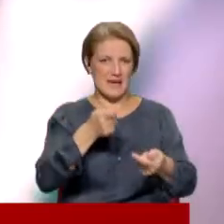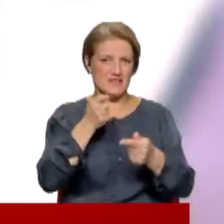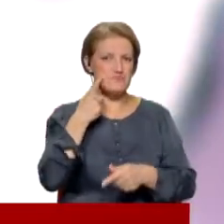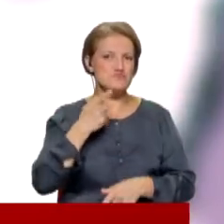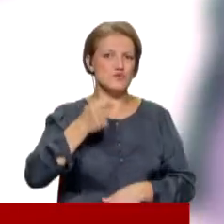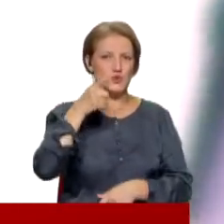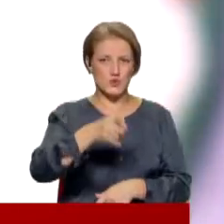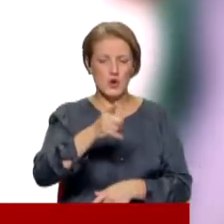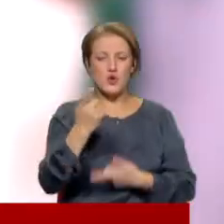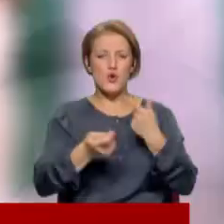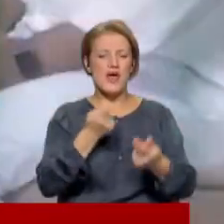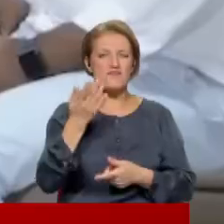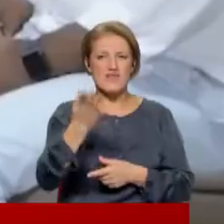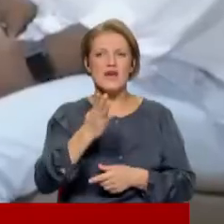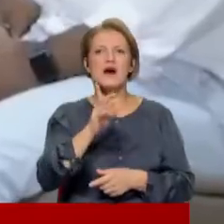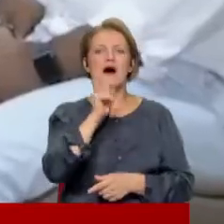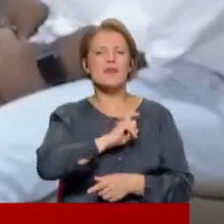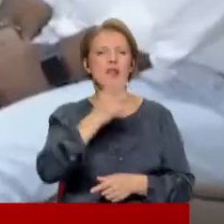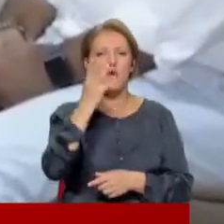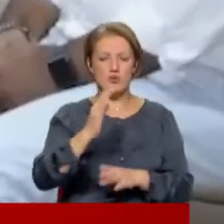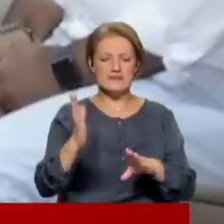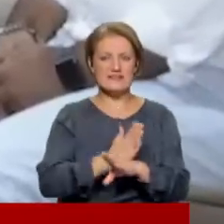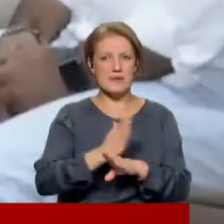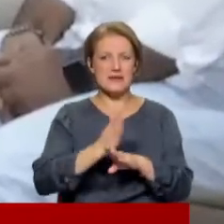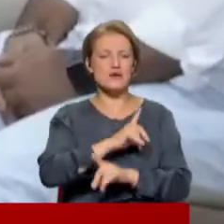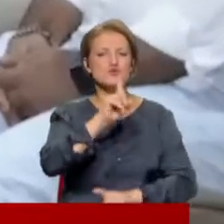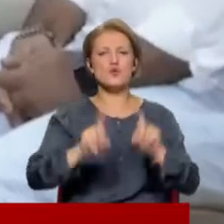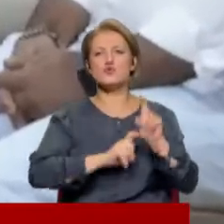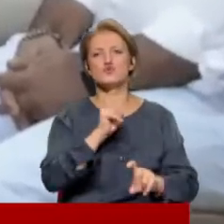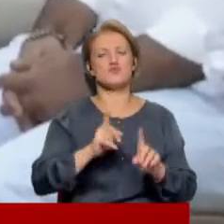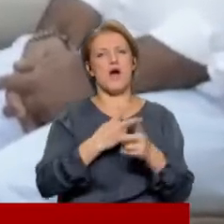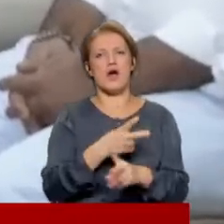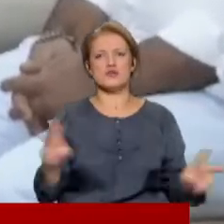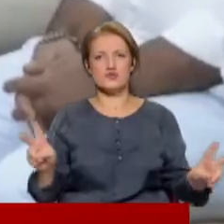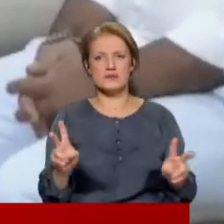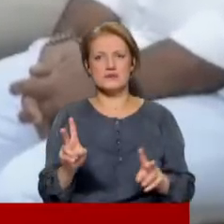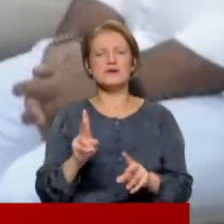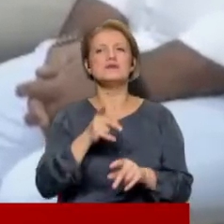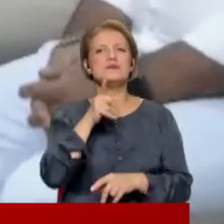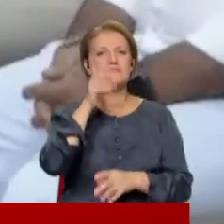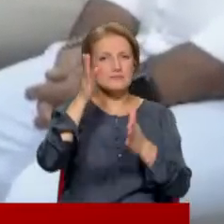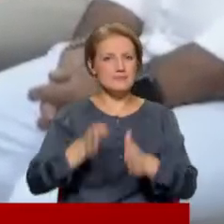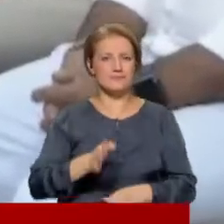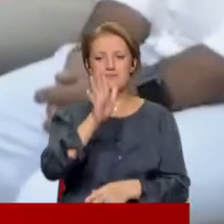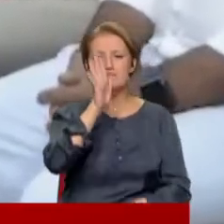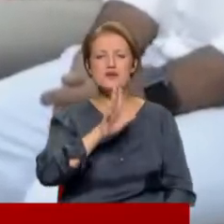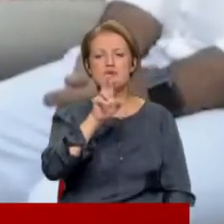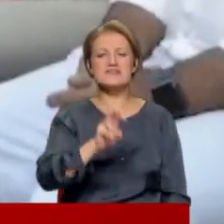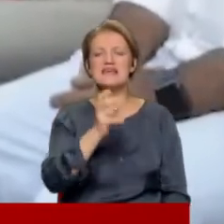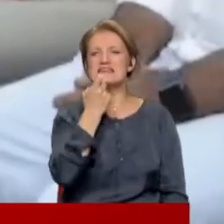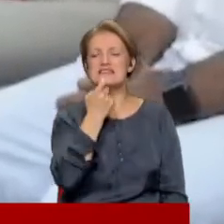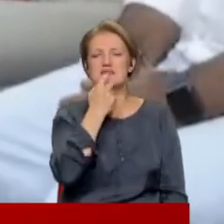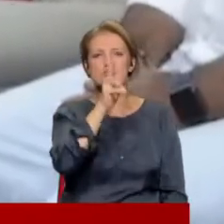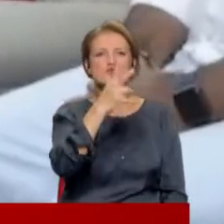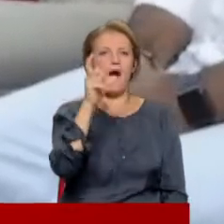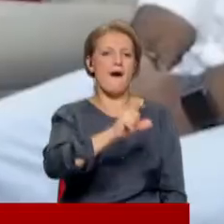hakkında da görevi ihmal ve olayda kusurlu olduğu gerekçesiyle soruşturma açıldı. Sultanoğlu'nun 508 yıl 3